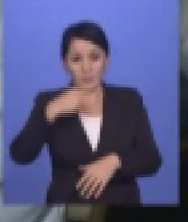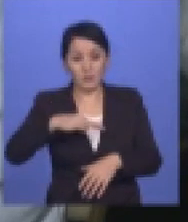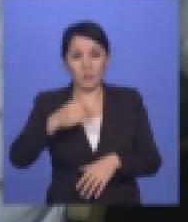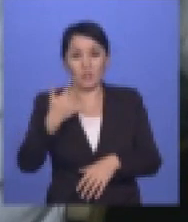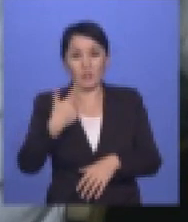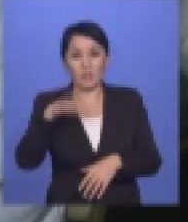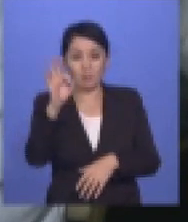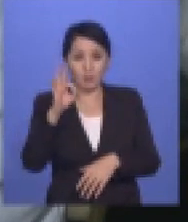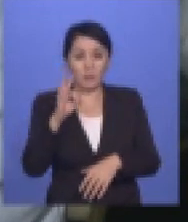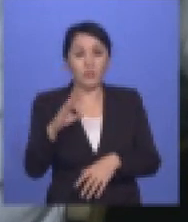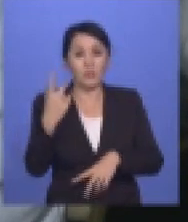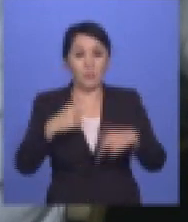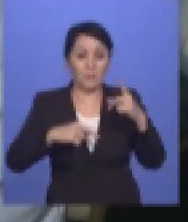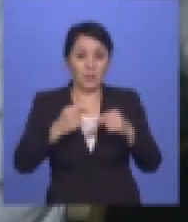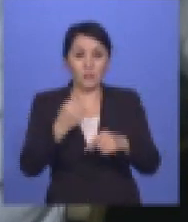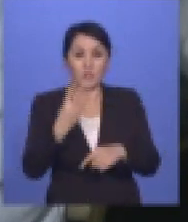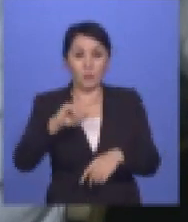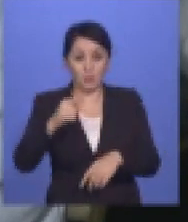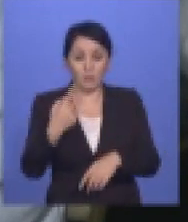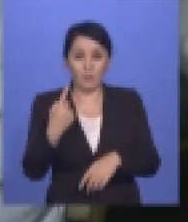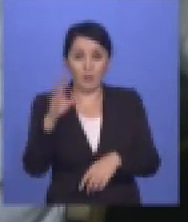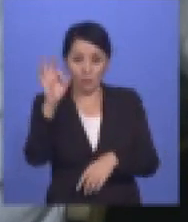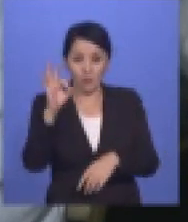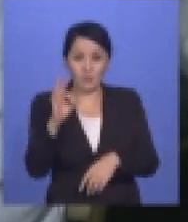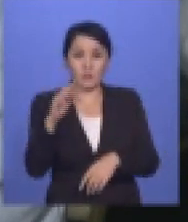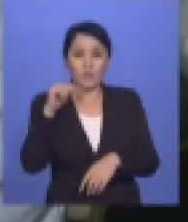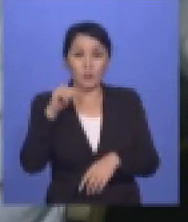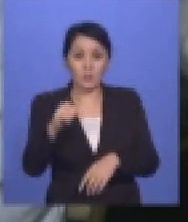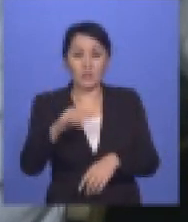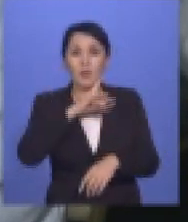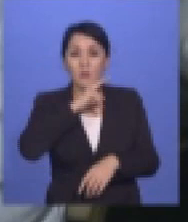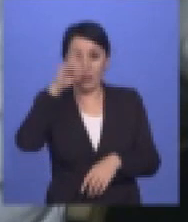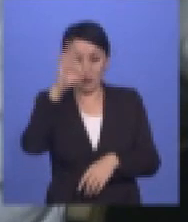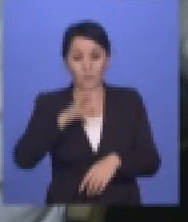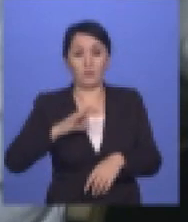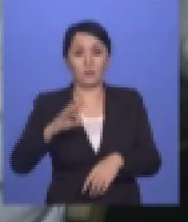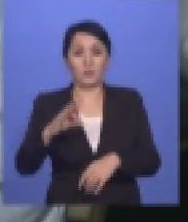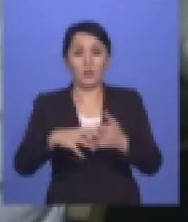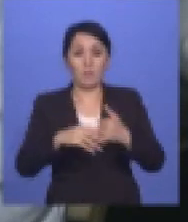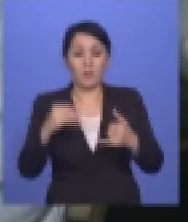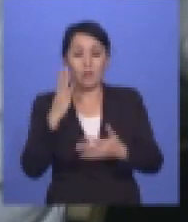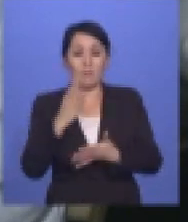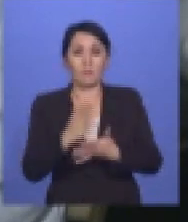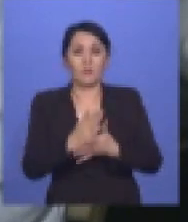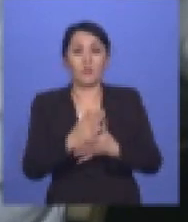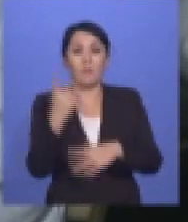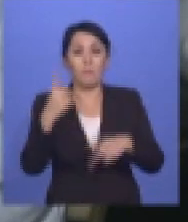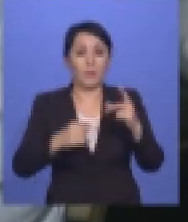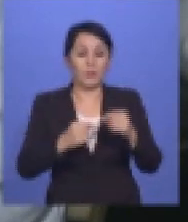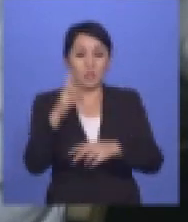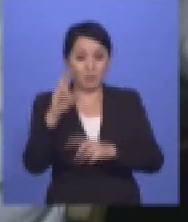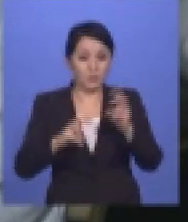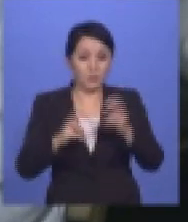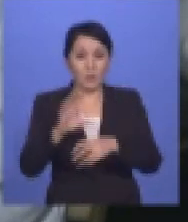30%, сүт өнімдерінің 1/4 осы Солтүстік Қазақстан жеріндегі орналасқан сүт